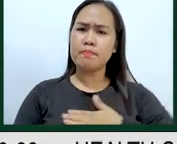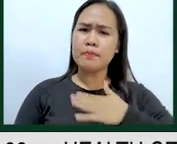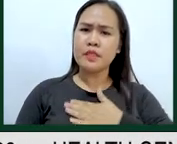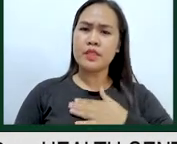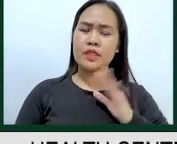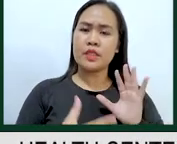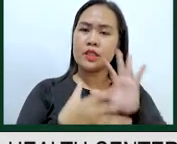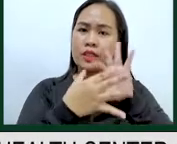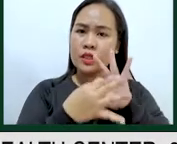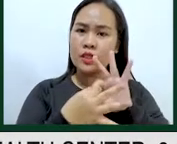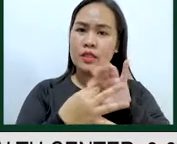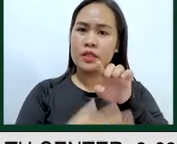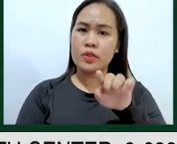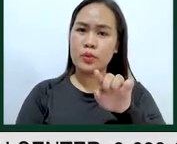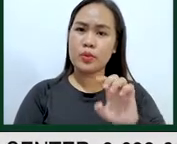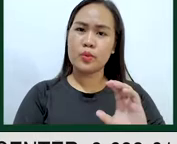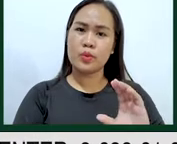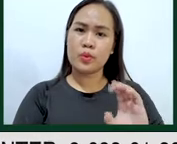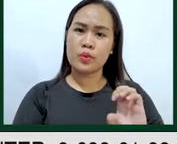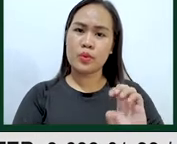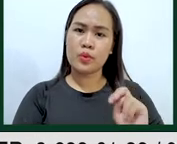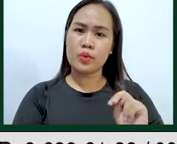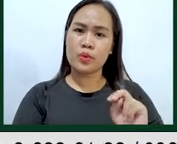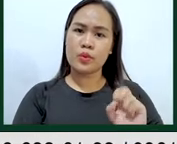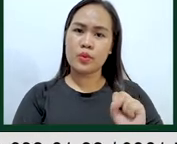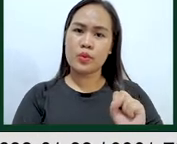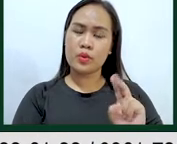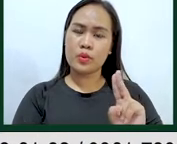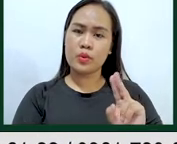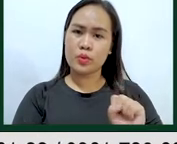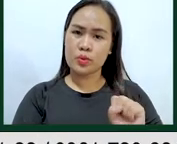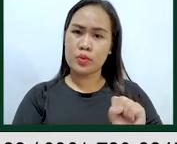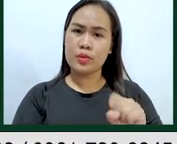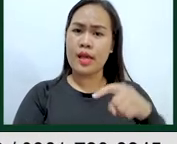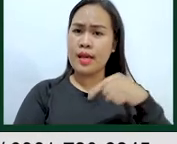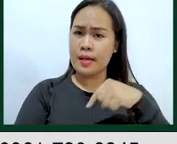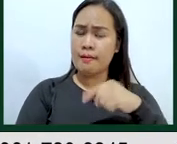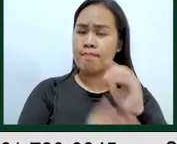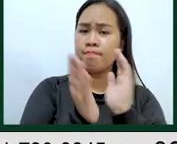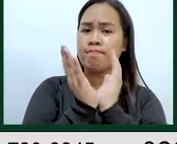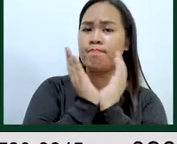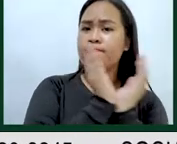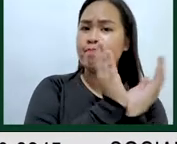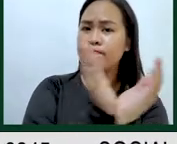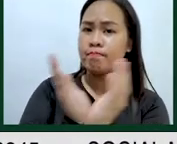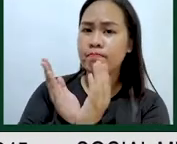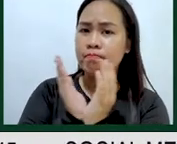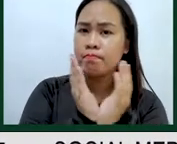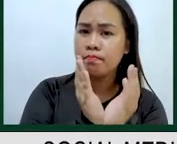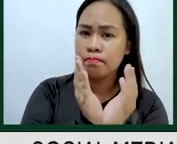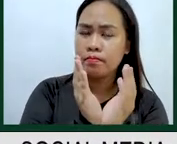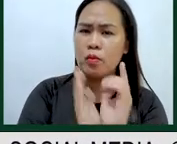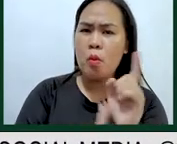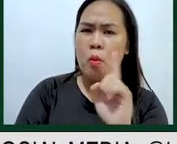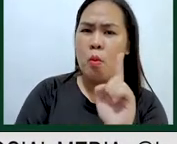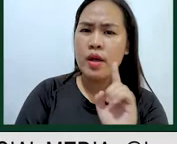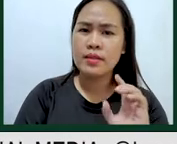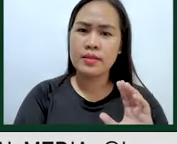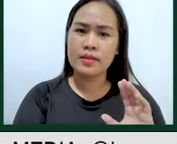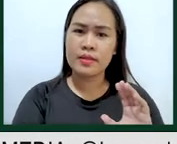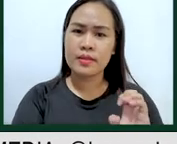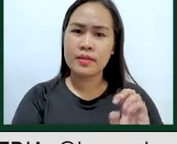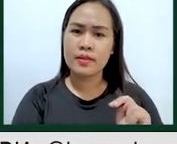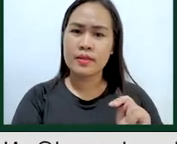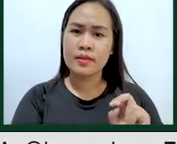sa census, no? Very important po ito. Sa ating komunidad, the census or the population count will